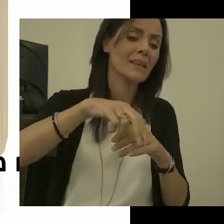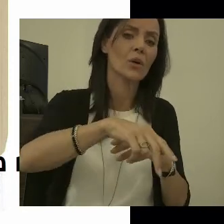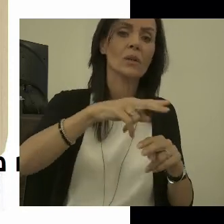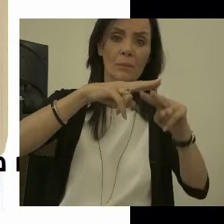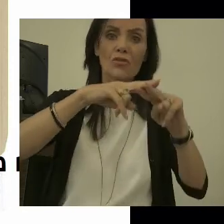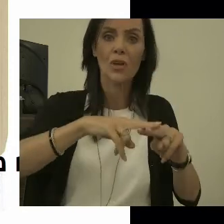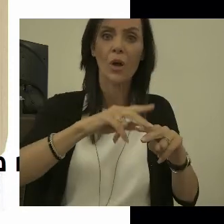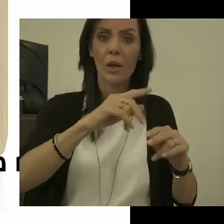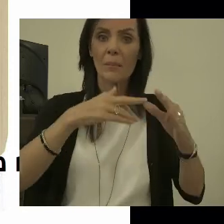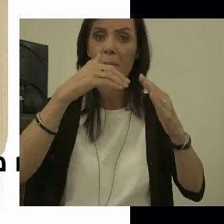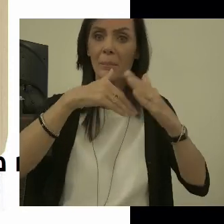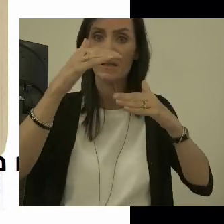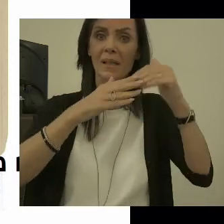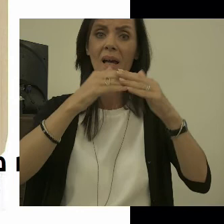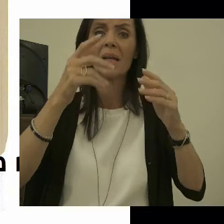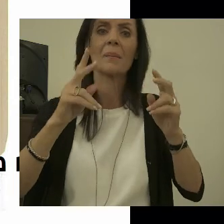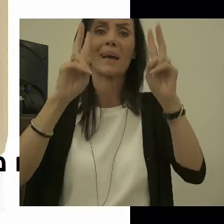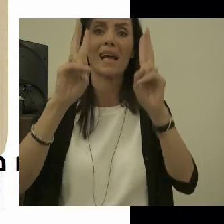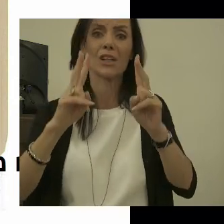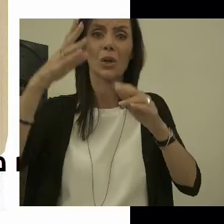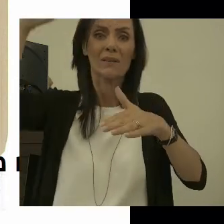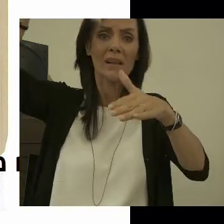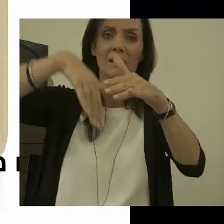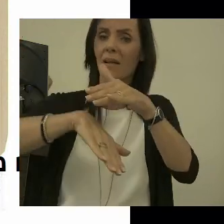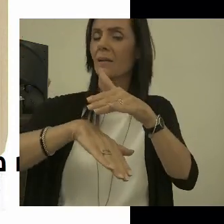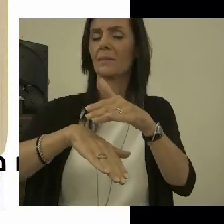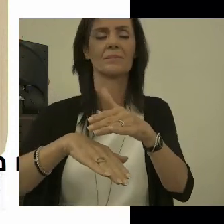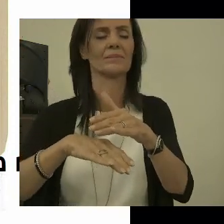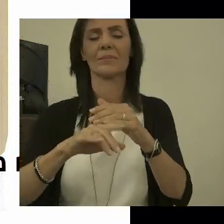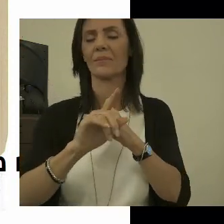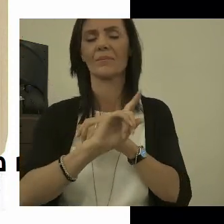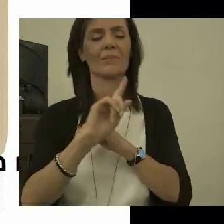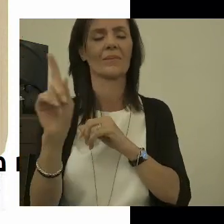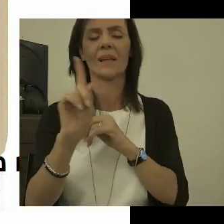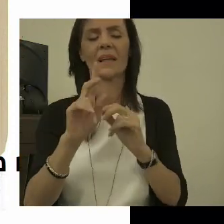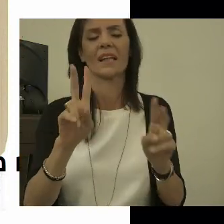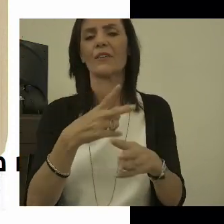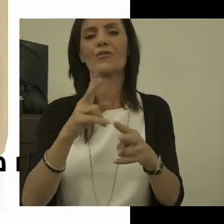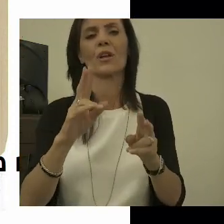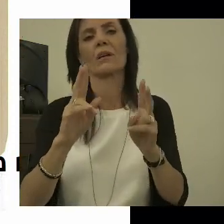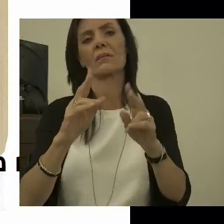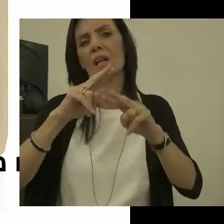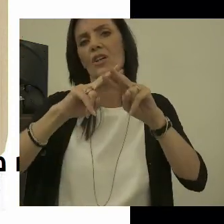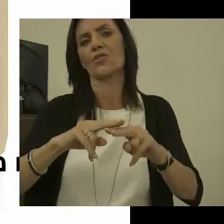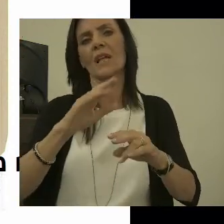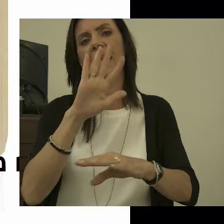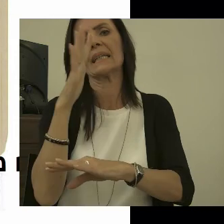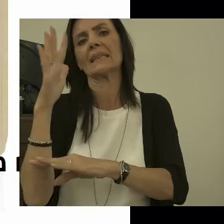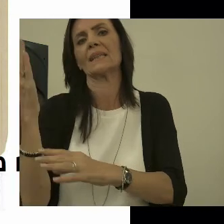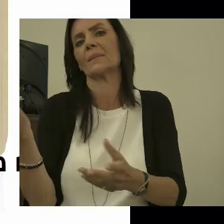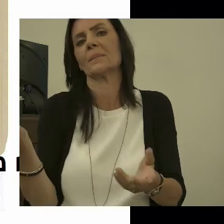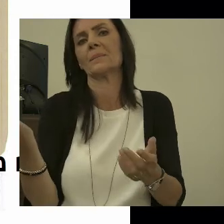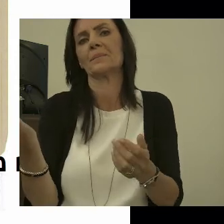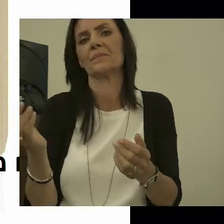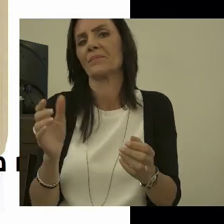יישארו עם כל הבנייה הזו של חניון תת-קרקעי. זה ברור שאף עץ לא יישאר שם, הם לא יוכלו להשאיר את זה. זה לא שאנחנו עושים פה איזה